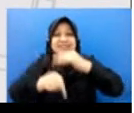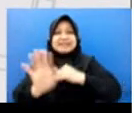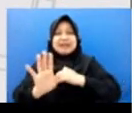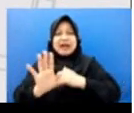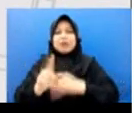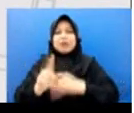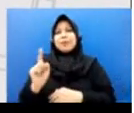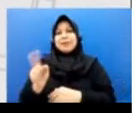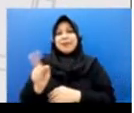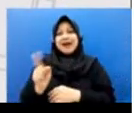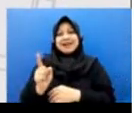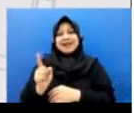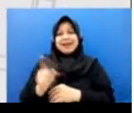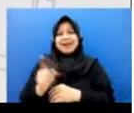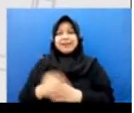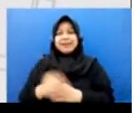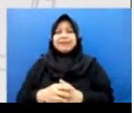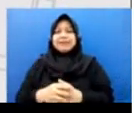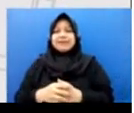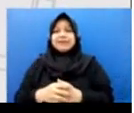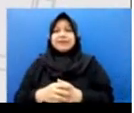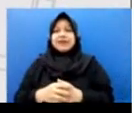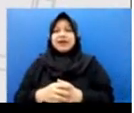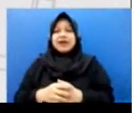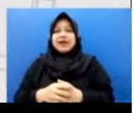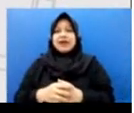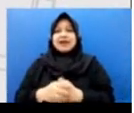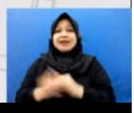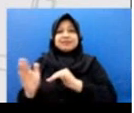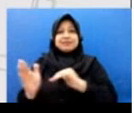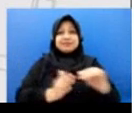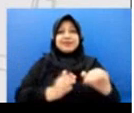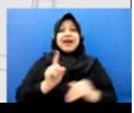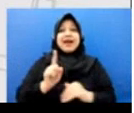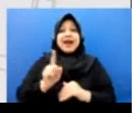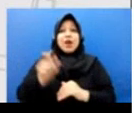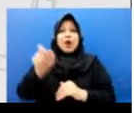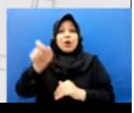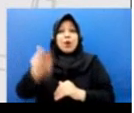Beda sekali ketika media, ketika seseorang yang berpikir kritis itu